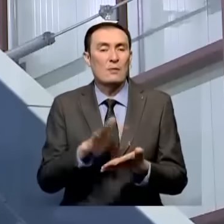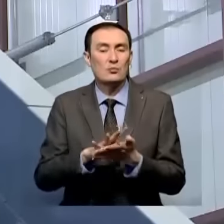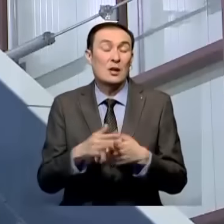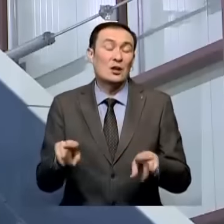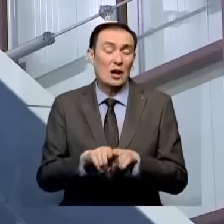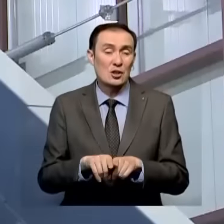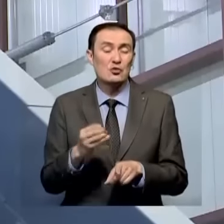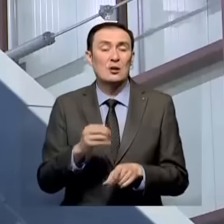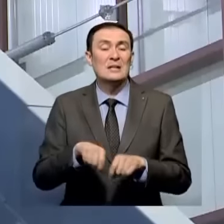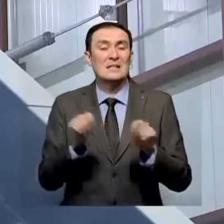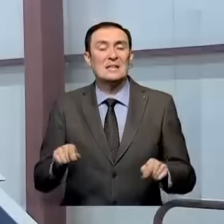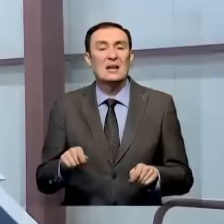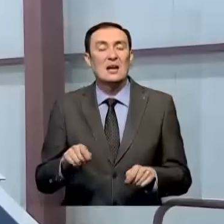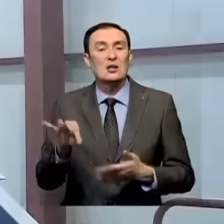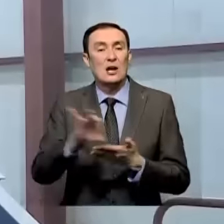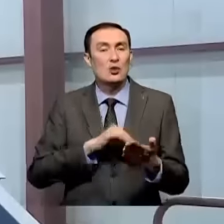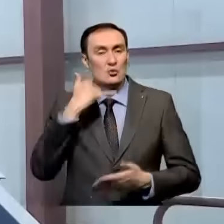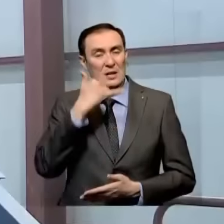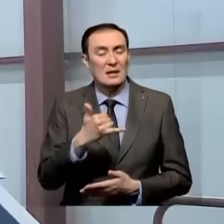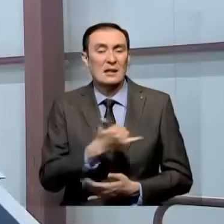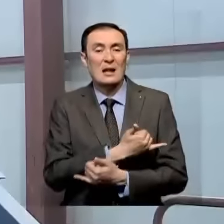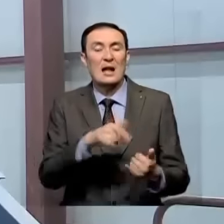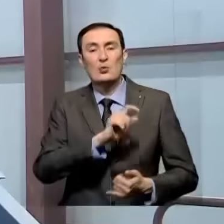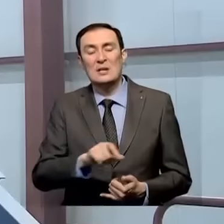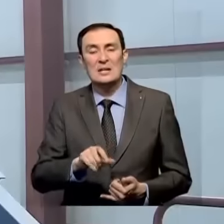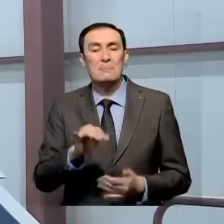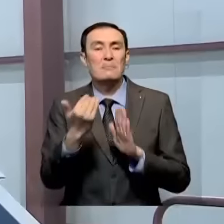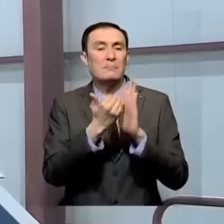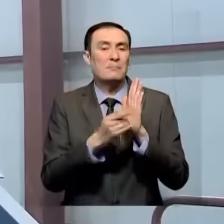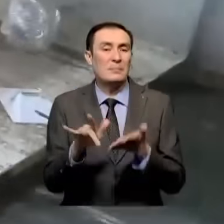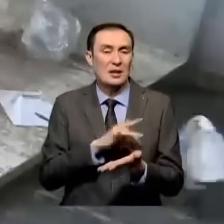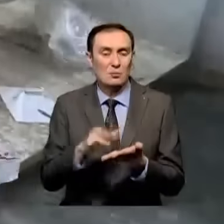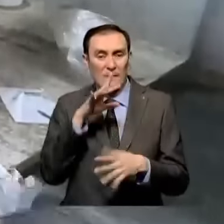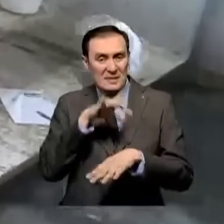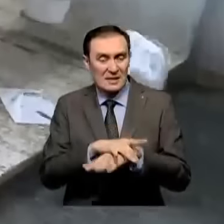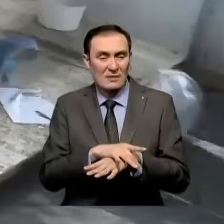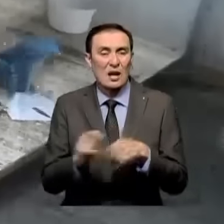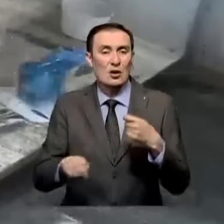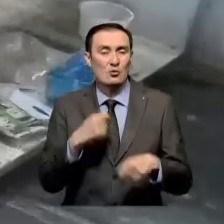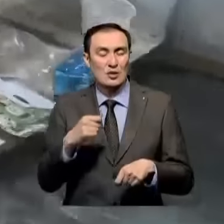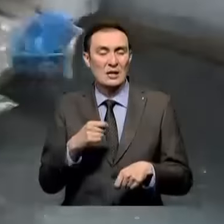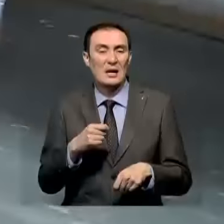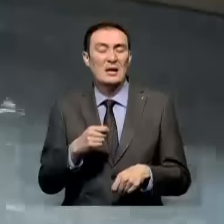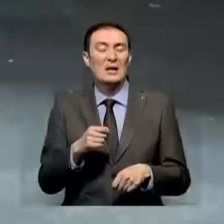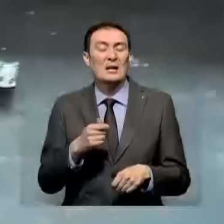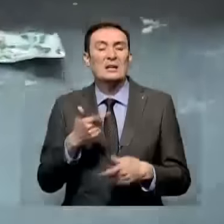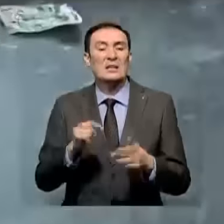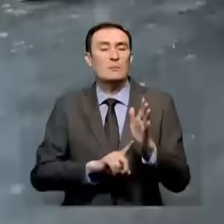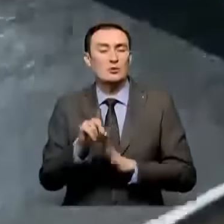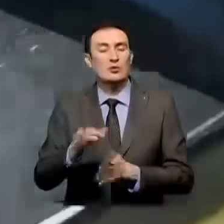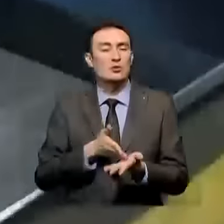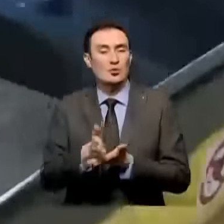планах также создать горячую линию для жителей и специальное приложение, где будут фиксировать эконарушения, и запустить